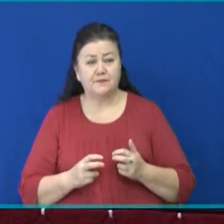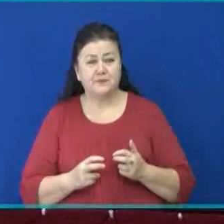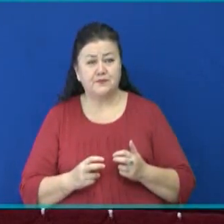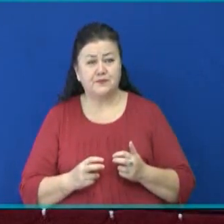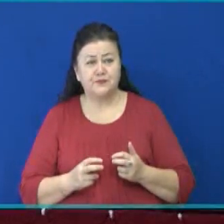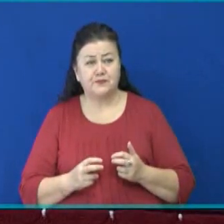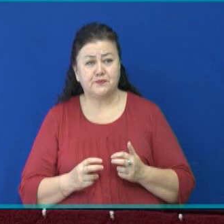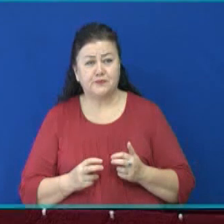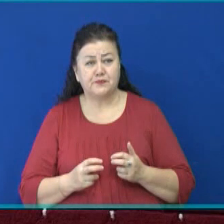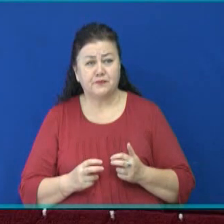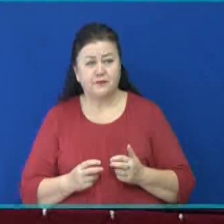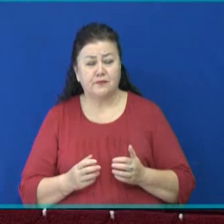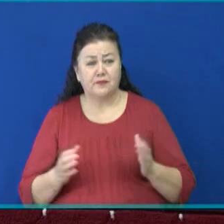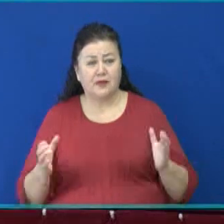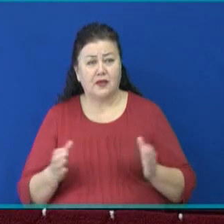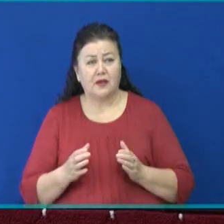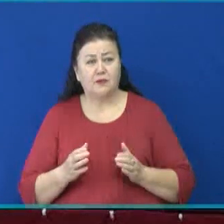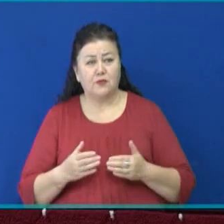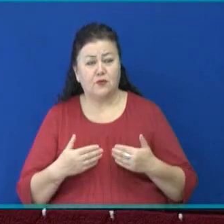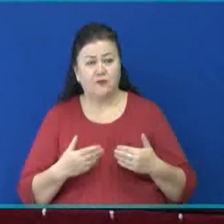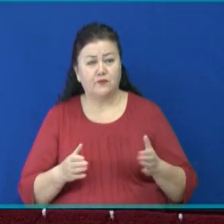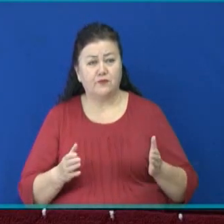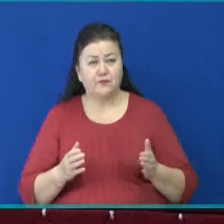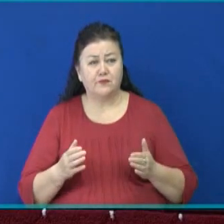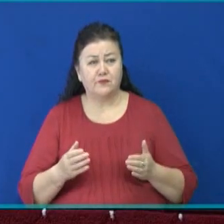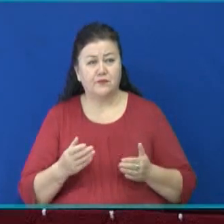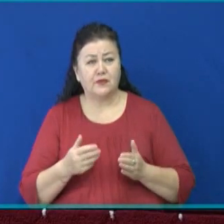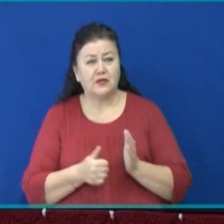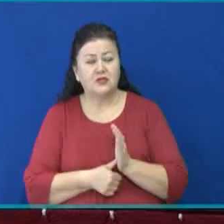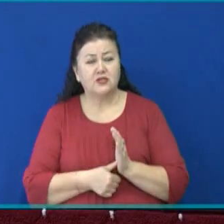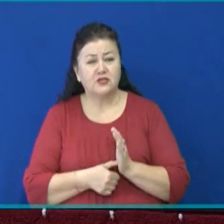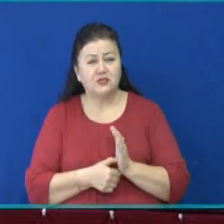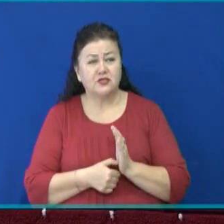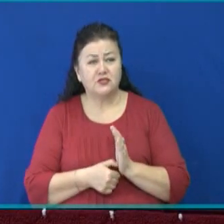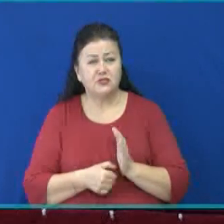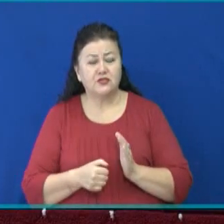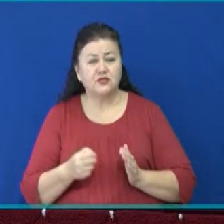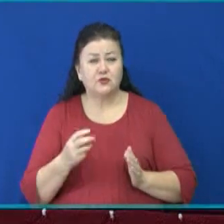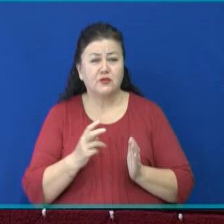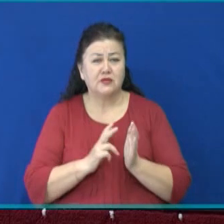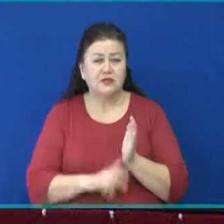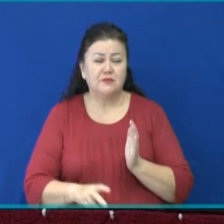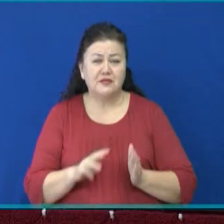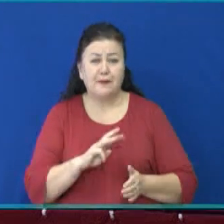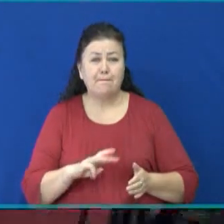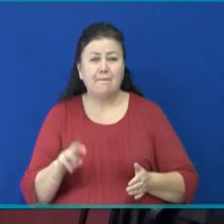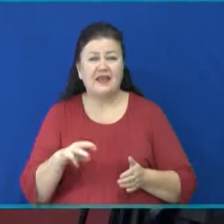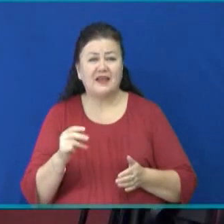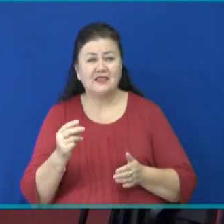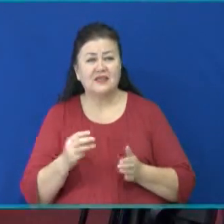В промышленности области объем произведенной продукции составил более 670 миллиардов тенге. И из этой